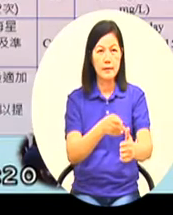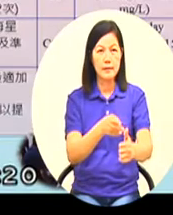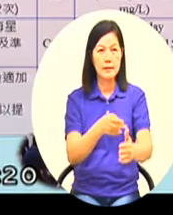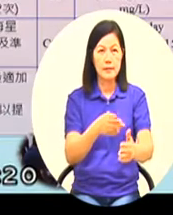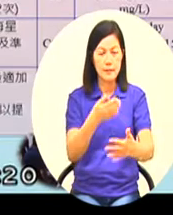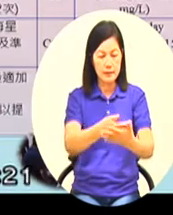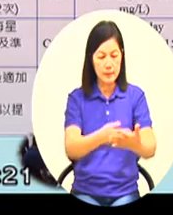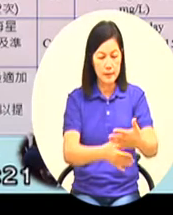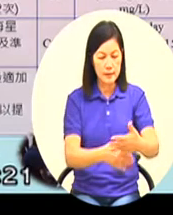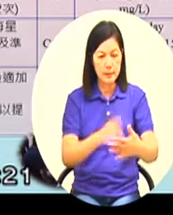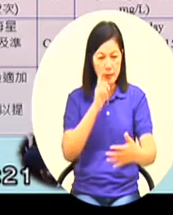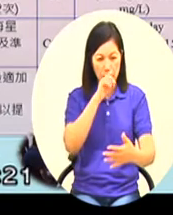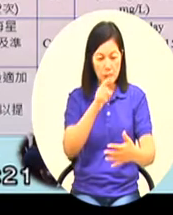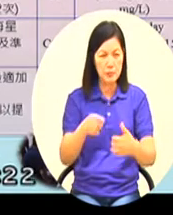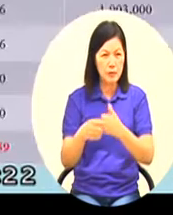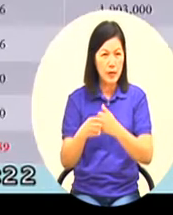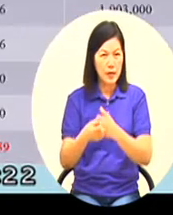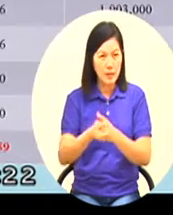染量。